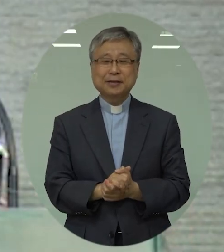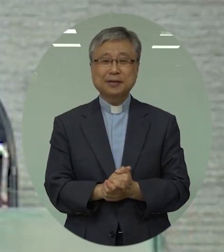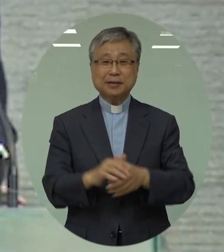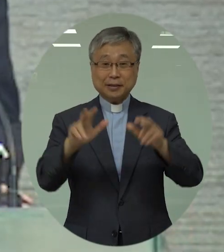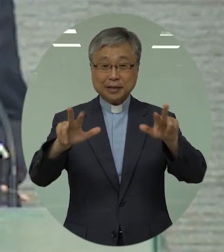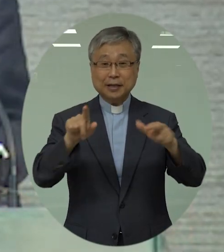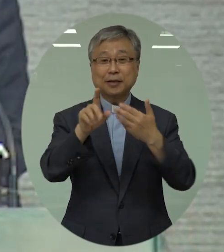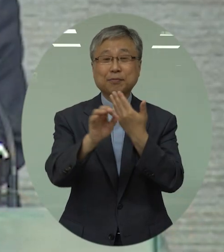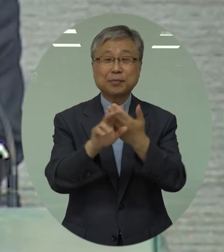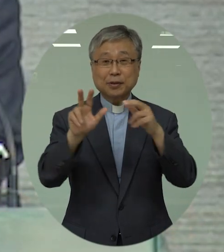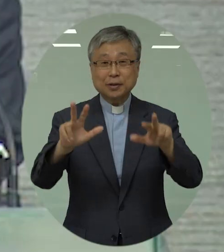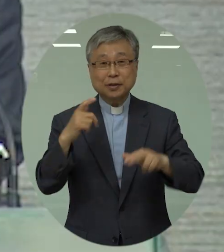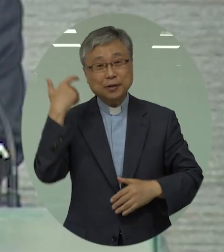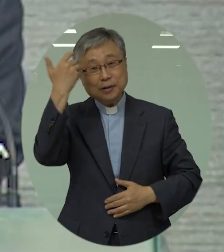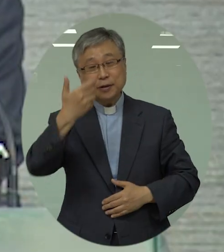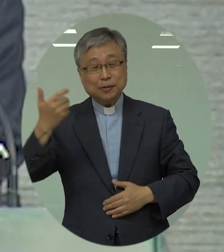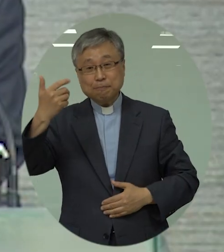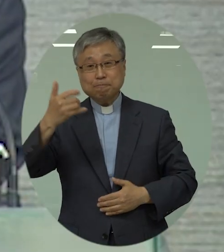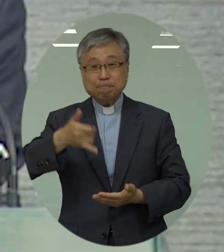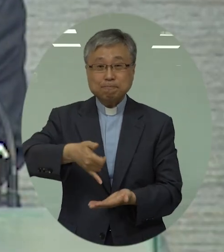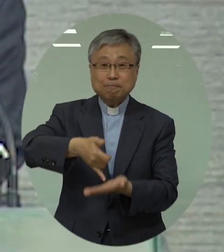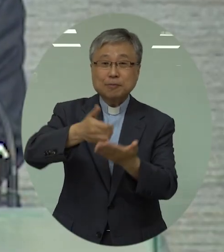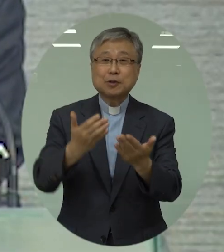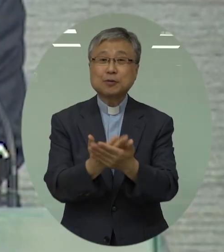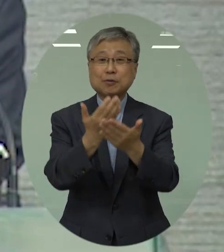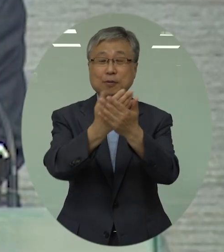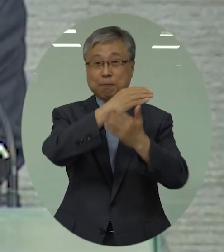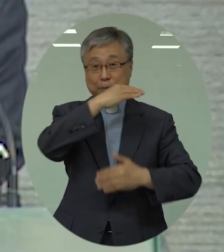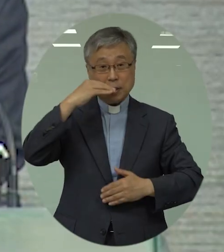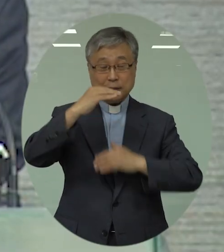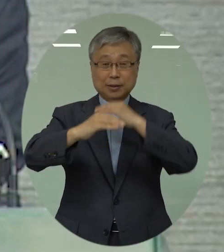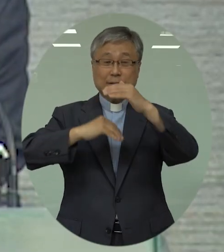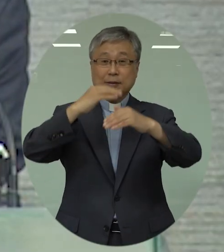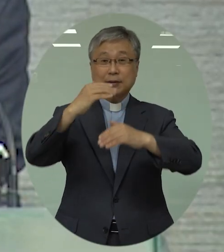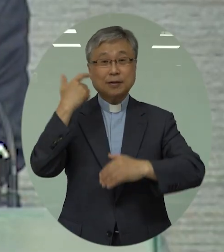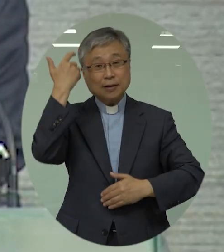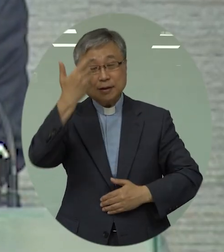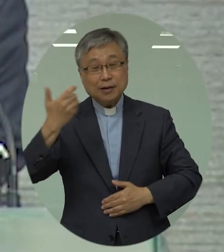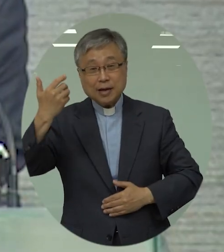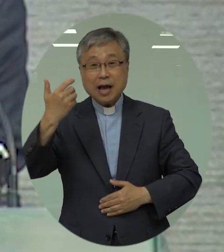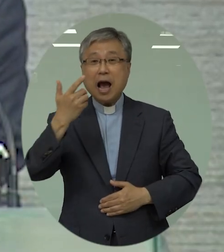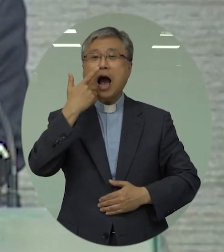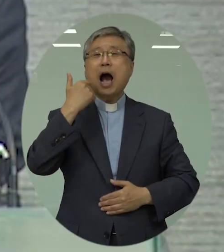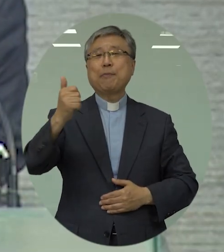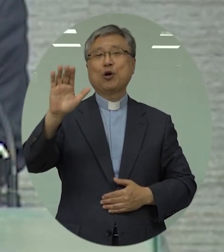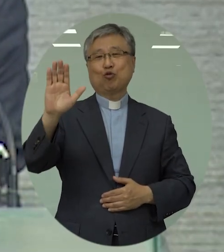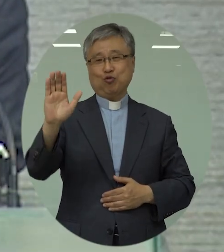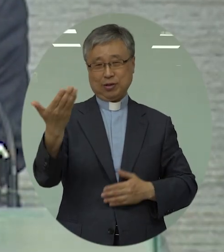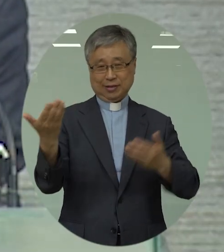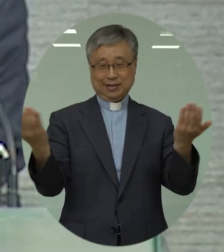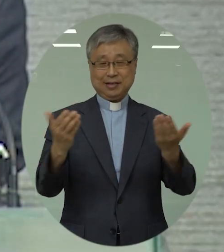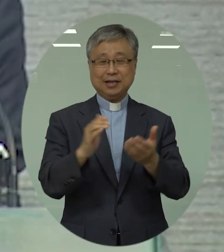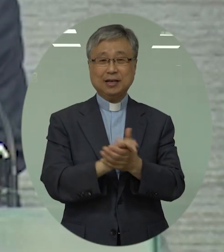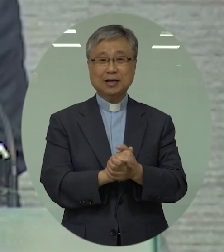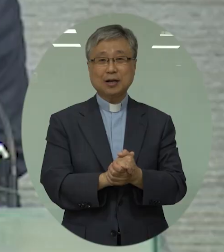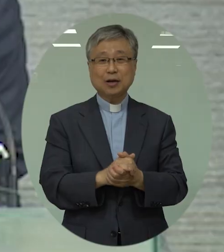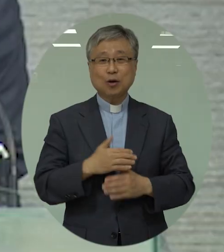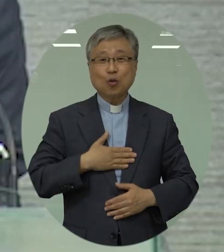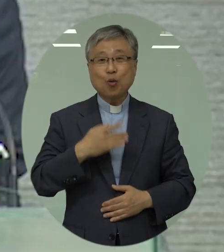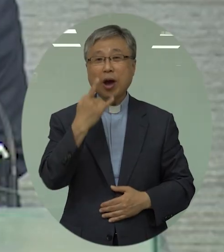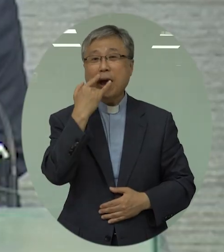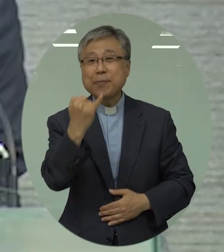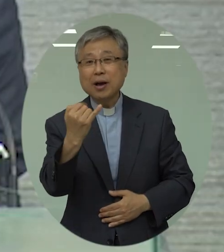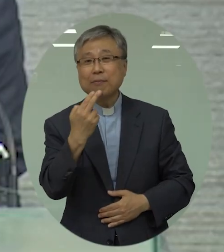자, 그러면 이제 영적 성숙의 정상적인 단계는 우리가 영적 아비가 되는 것입니다. 왜 애미가